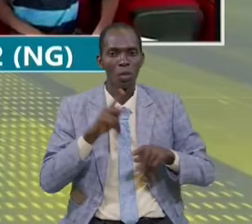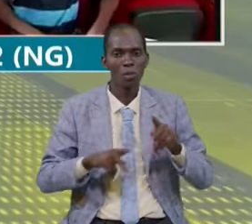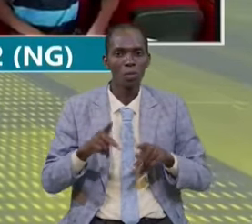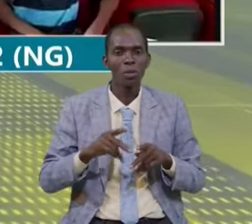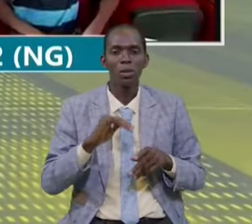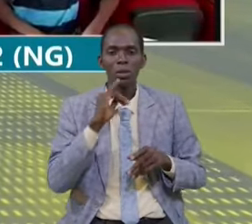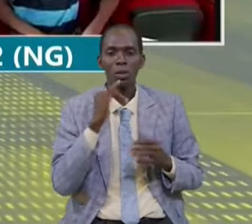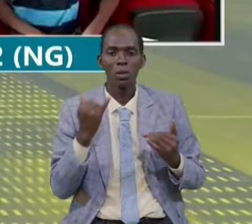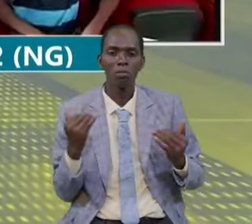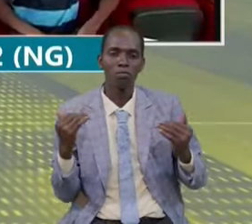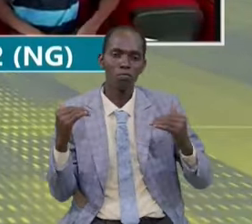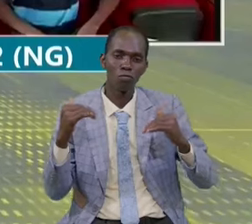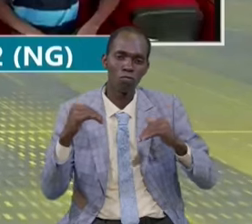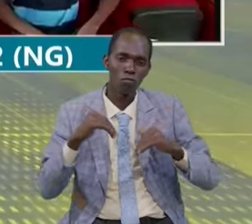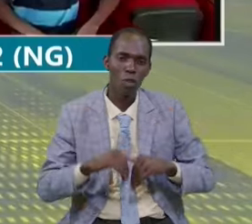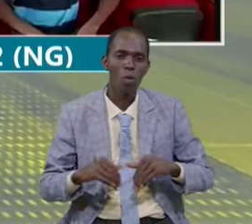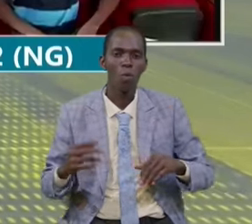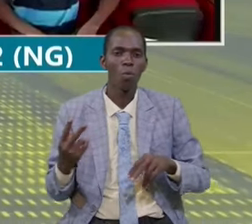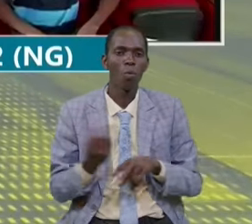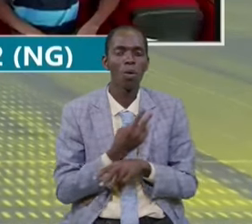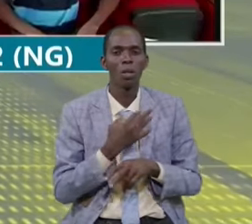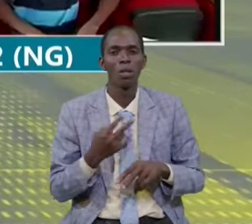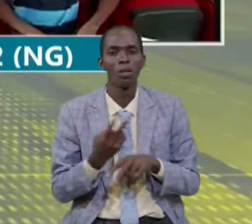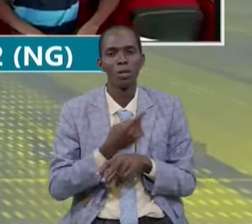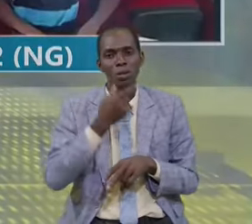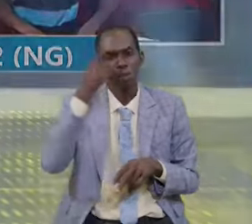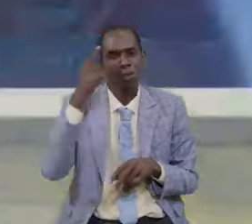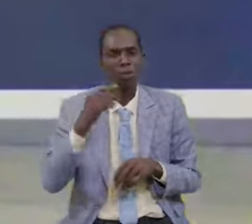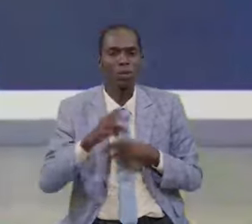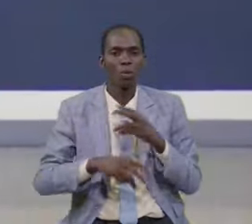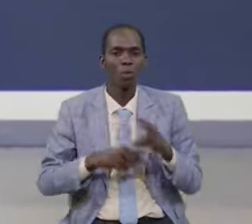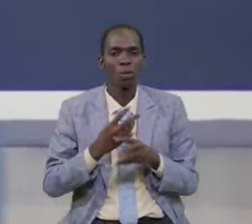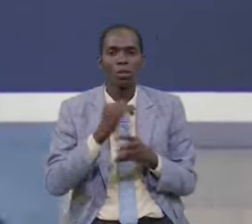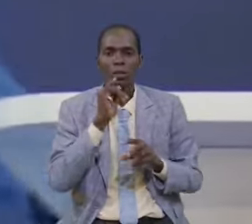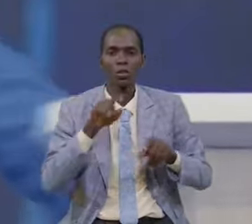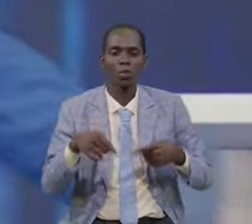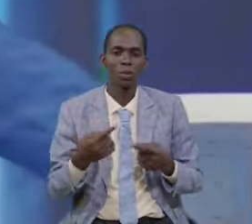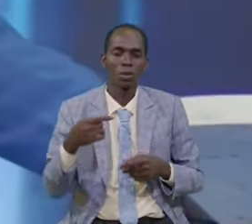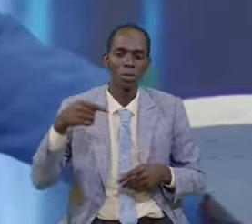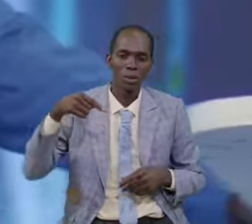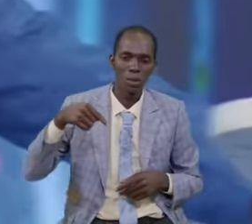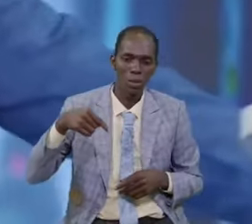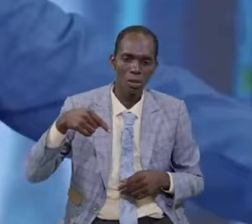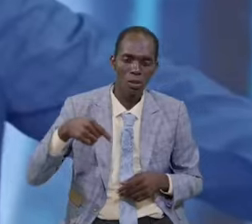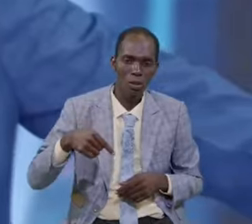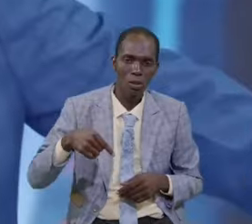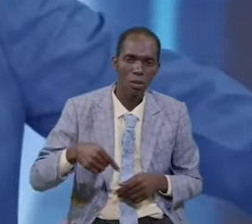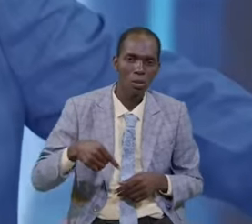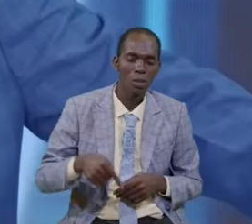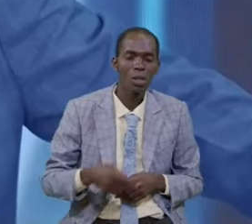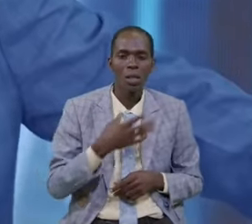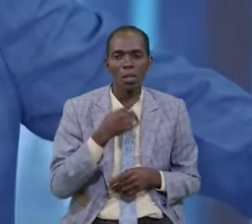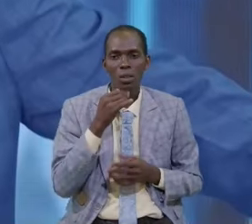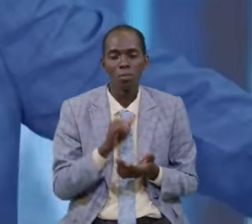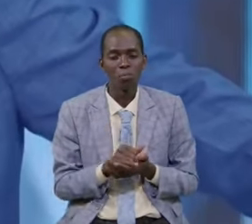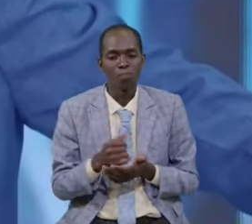jour. Pour cela donc, le monde est en train de baisser davantage, de chuter davantage. Et dit, alors, je veux